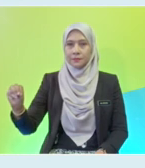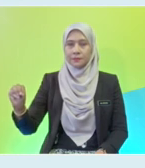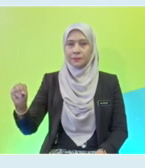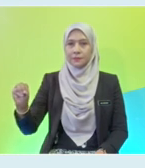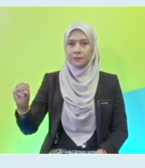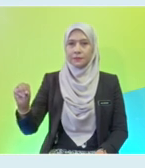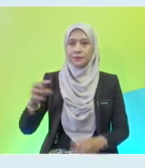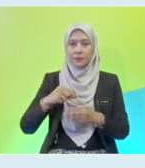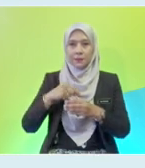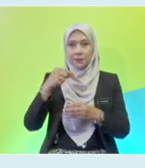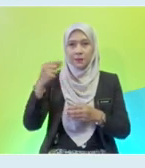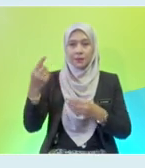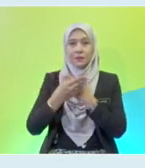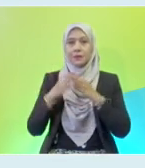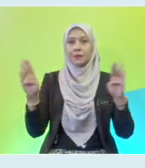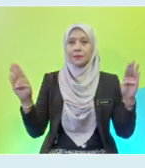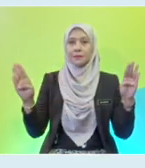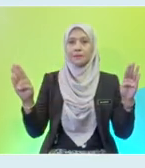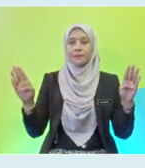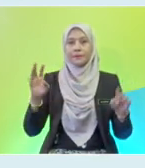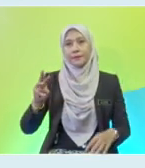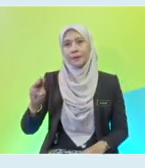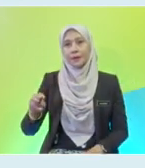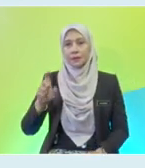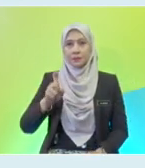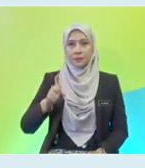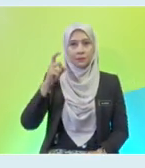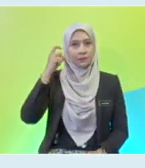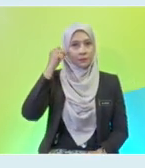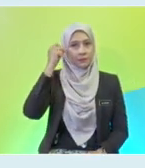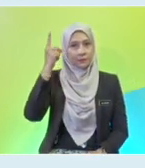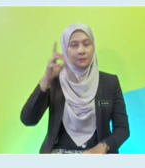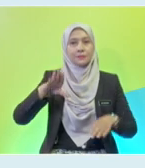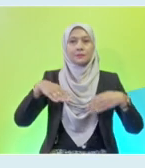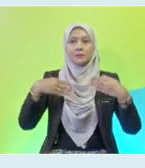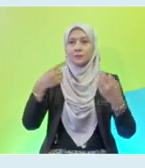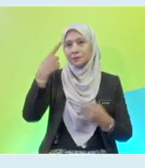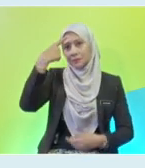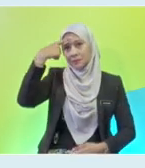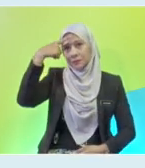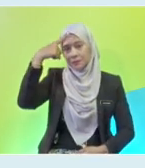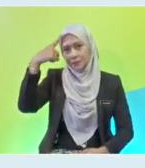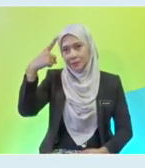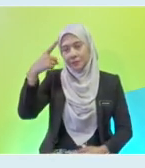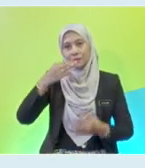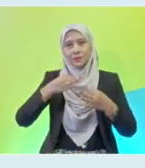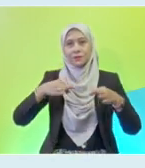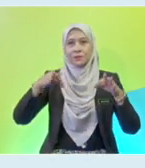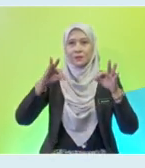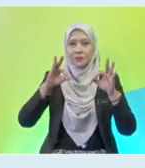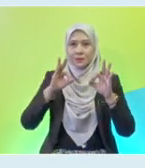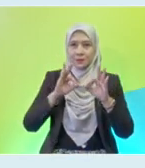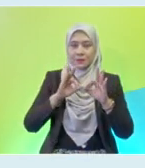murid-murid perlu Paham bagaimana hendak menginterpretasi sebuah draft